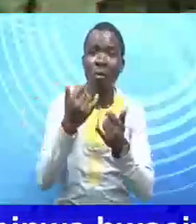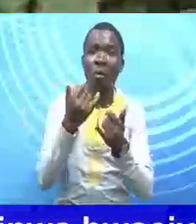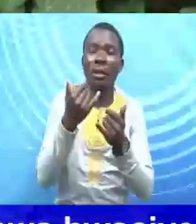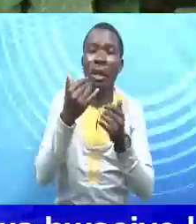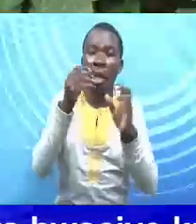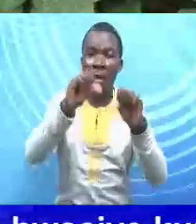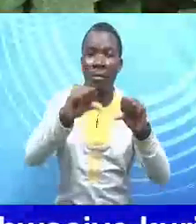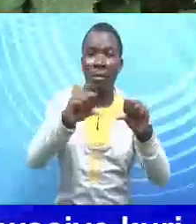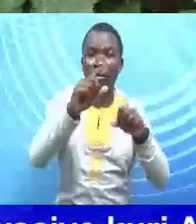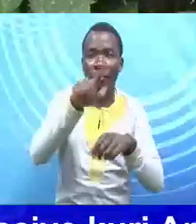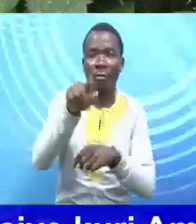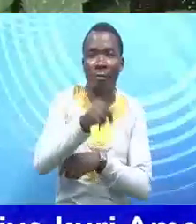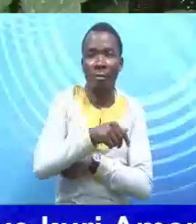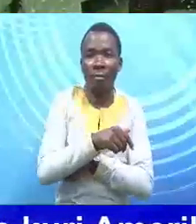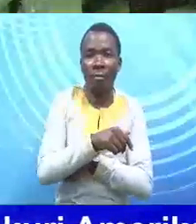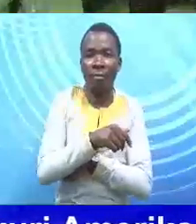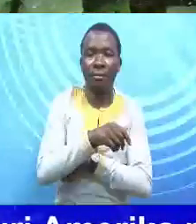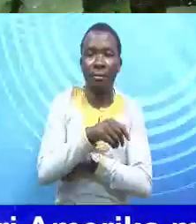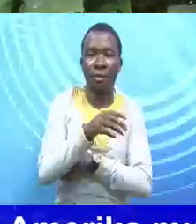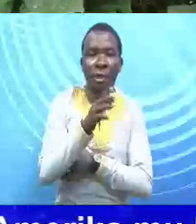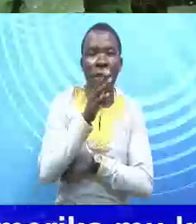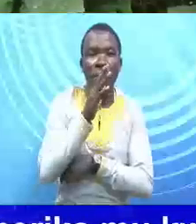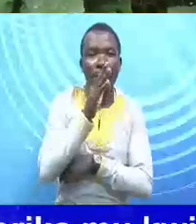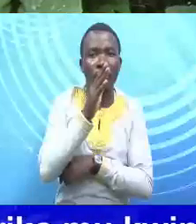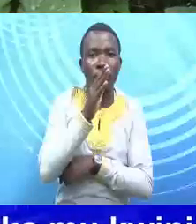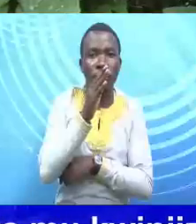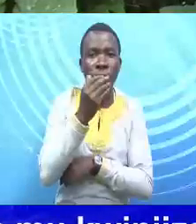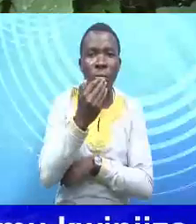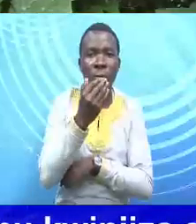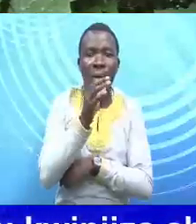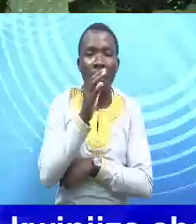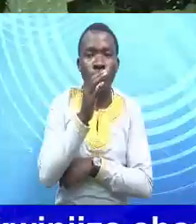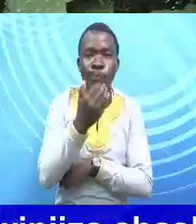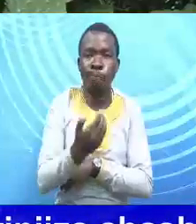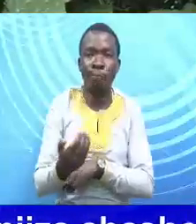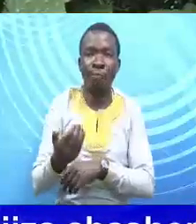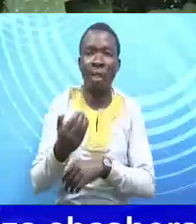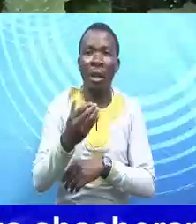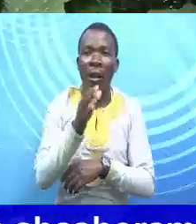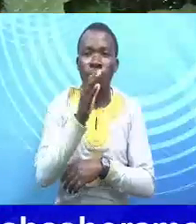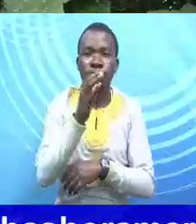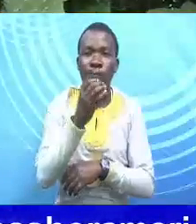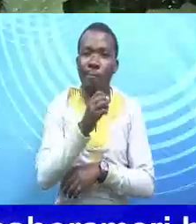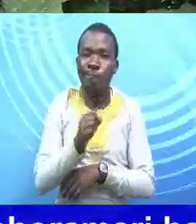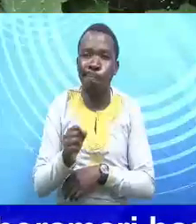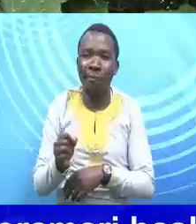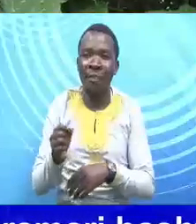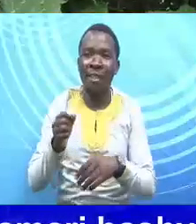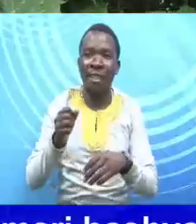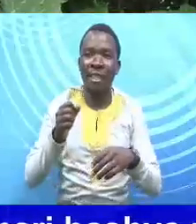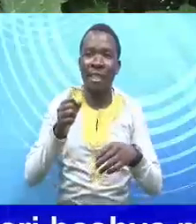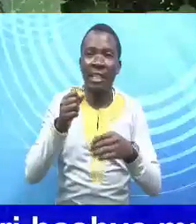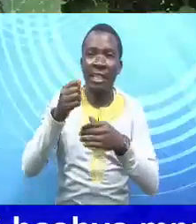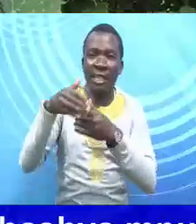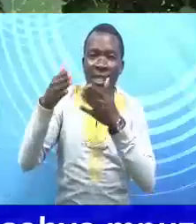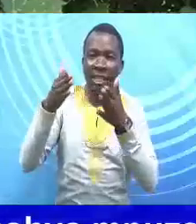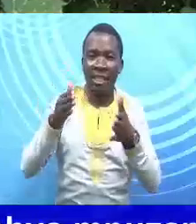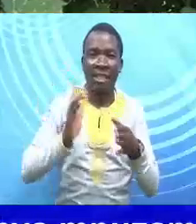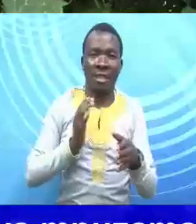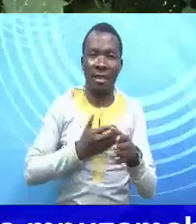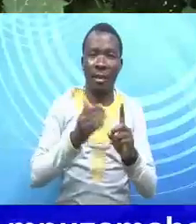Uyu mubyeyi no yari umuturanyi wacu nyine yajyaga abona amafaranga yo kwishyura bimugoye